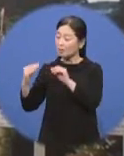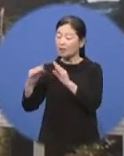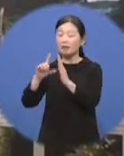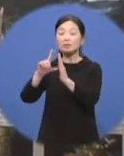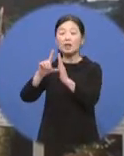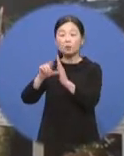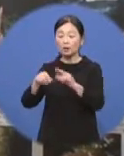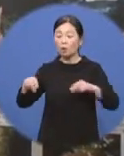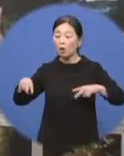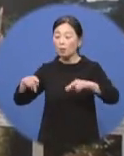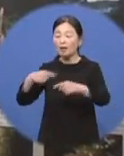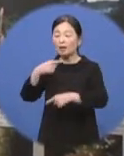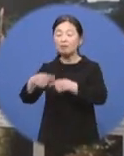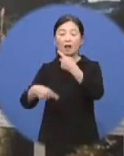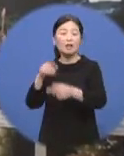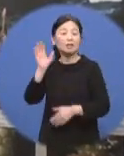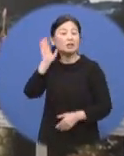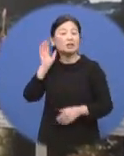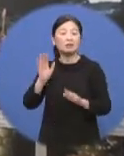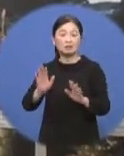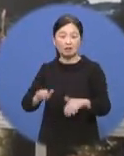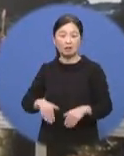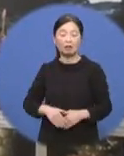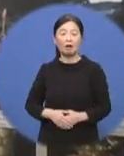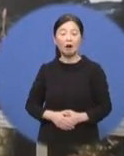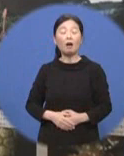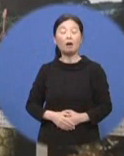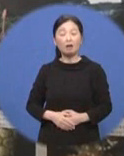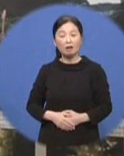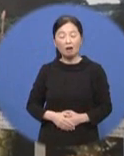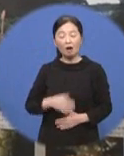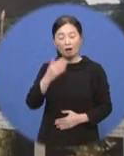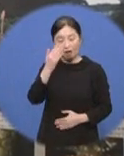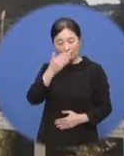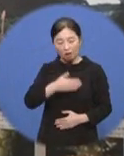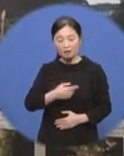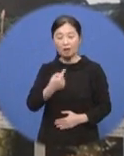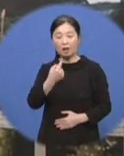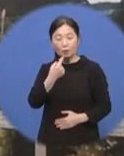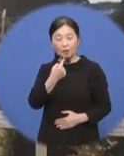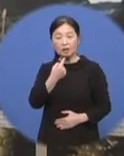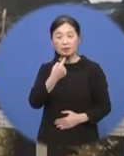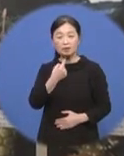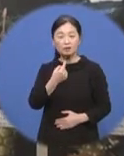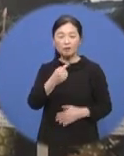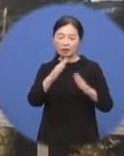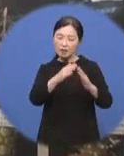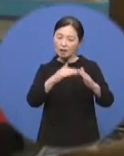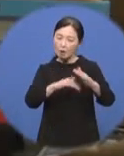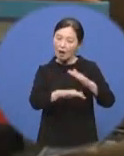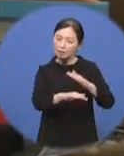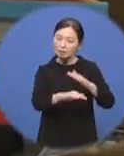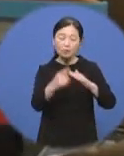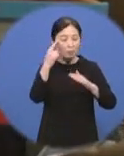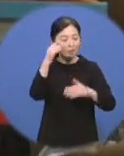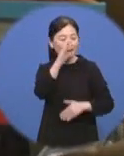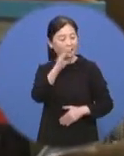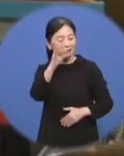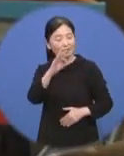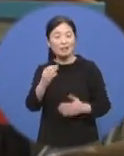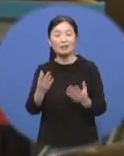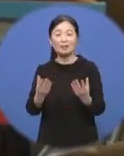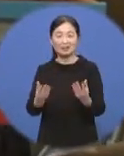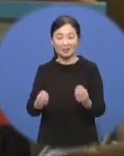て、そうしたら私も昔本あったんで何かないかと思って探させていただいた、はい、いろんな